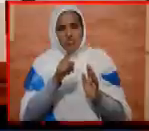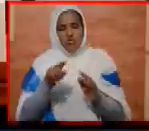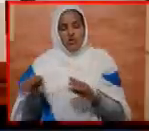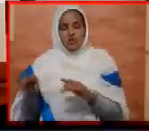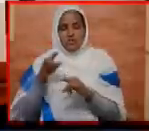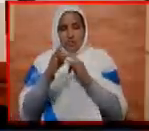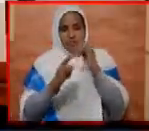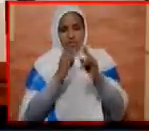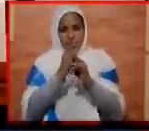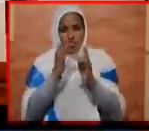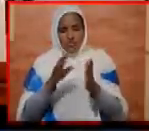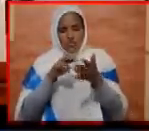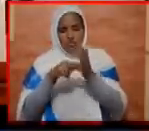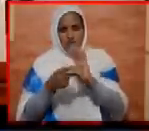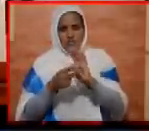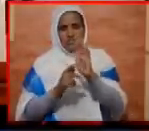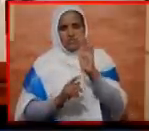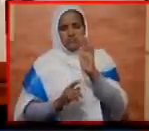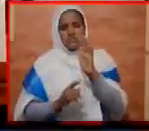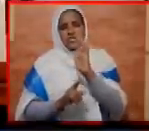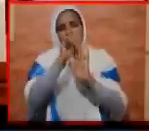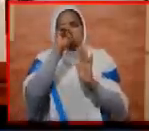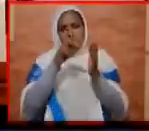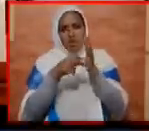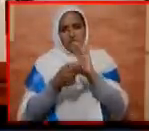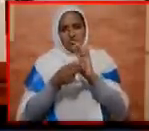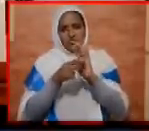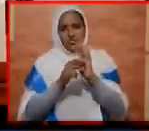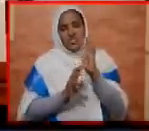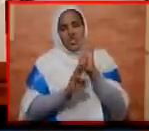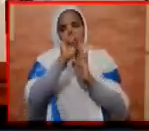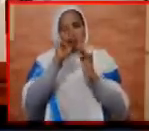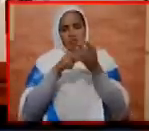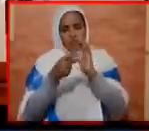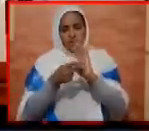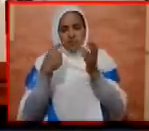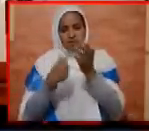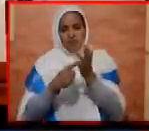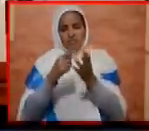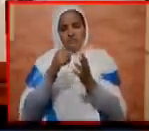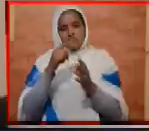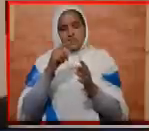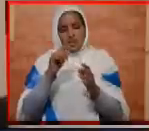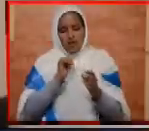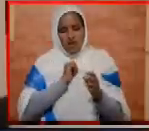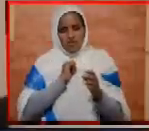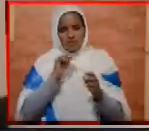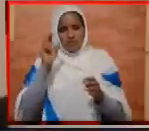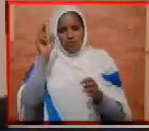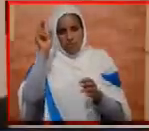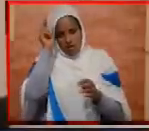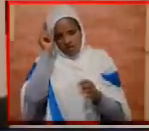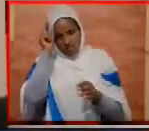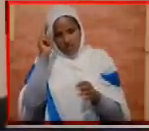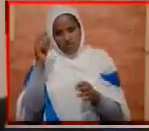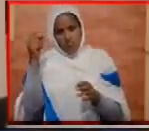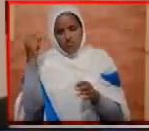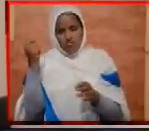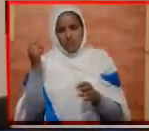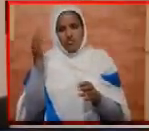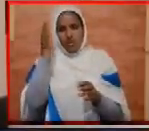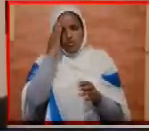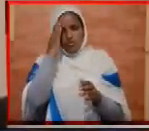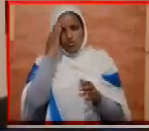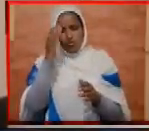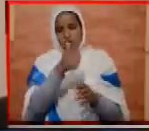ማለት ነው። ግን ዘመናዊነት ማለት ስልጣኔ ማለት ነው። ደግሞ ያ ስልጣኔ የራስን ባህልን